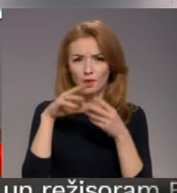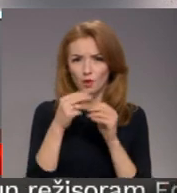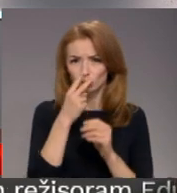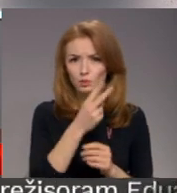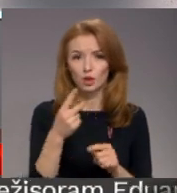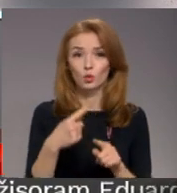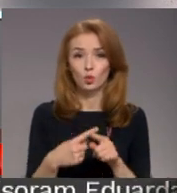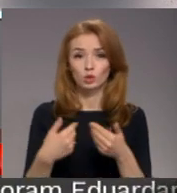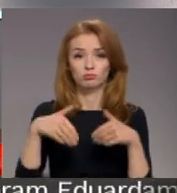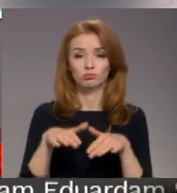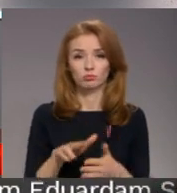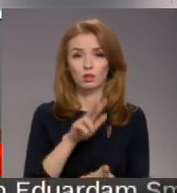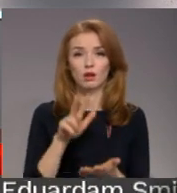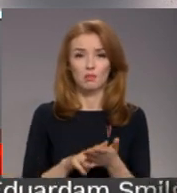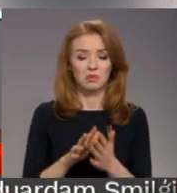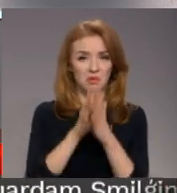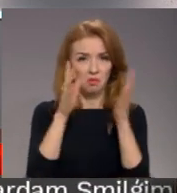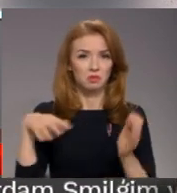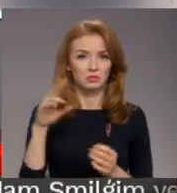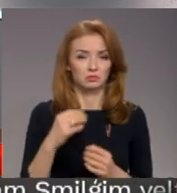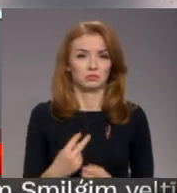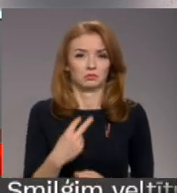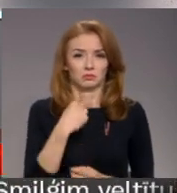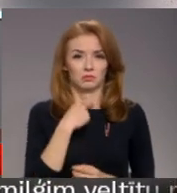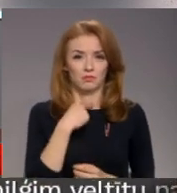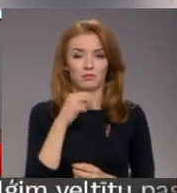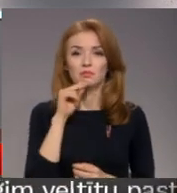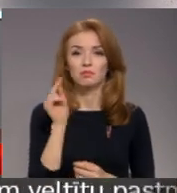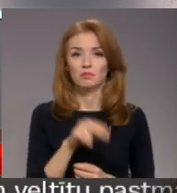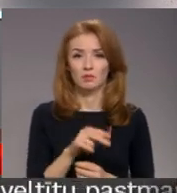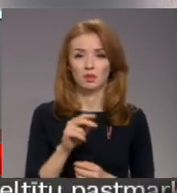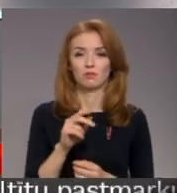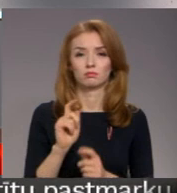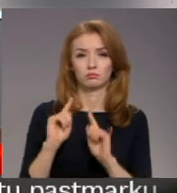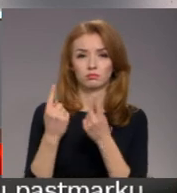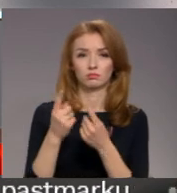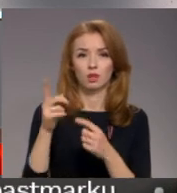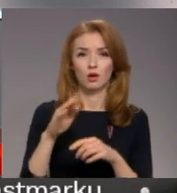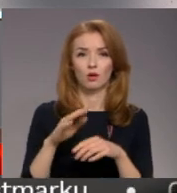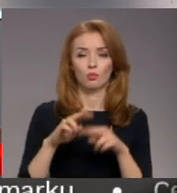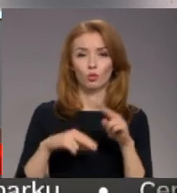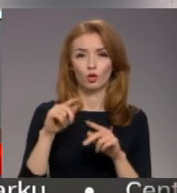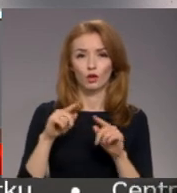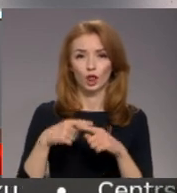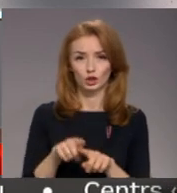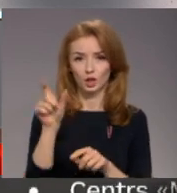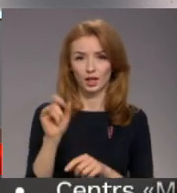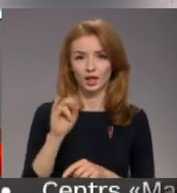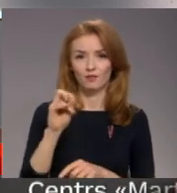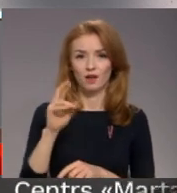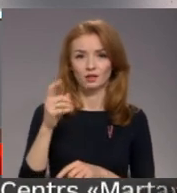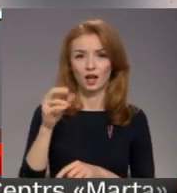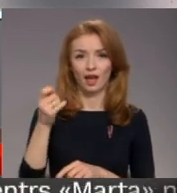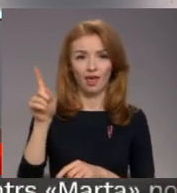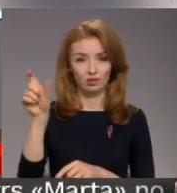un spriedumā lemtais daudz pārsteidza. Par vainīgu atzīts apsūdzētais ēkas būvinženieris Ivars Sergets, kuram piespriesti 6